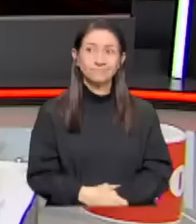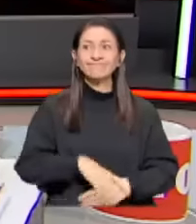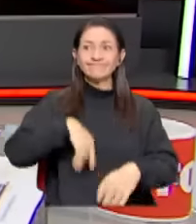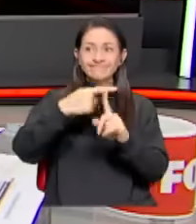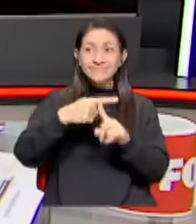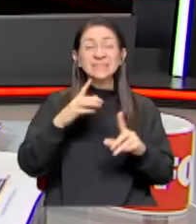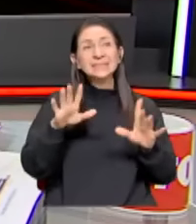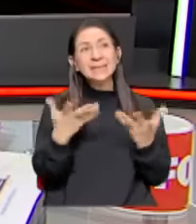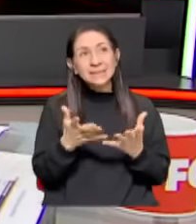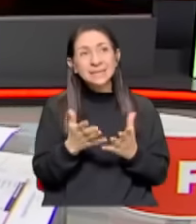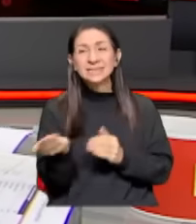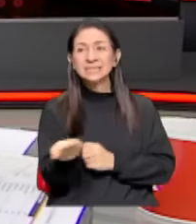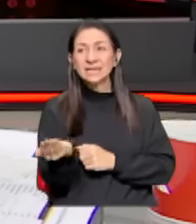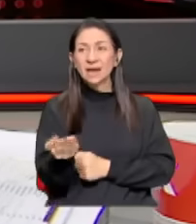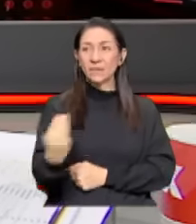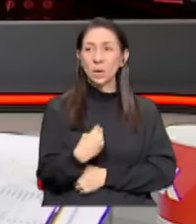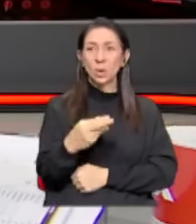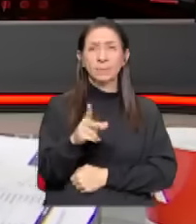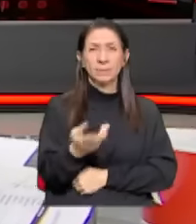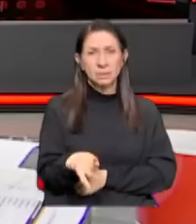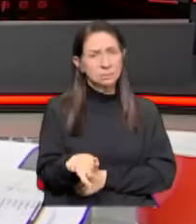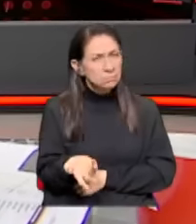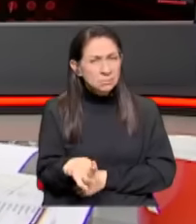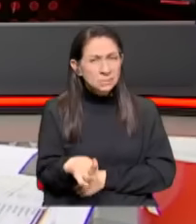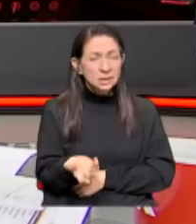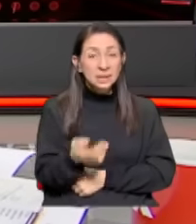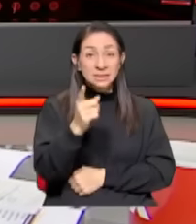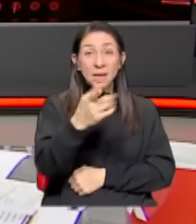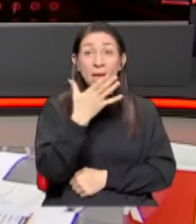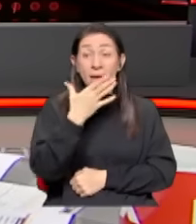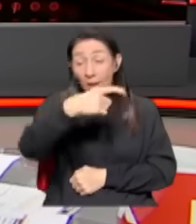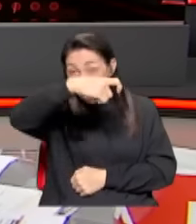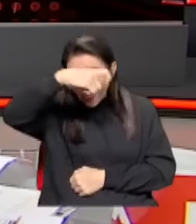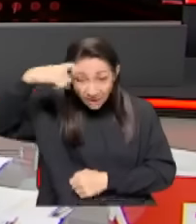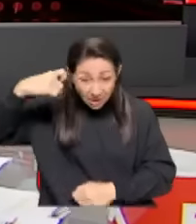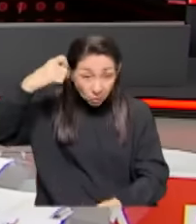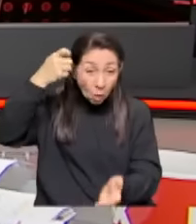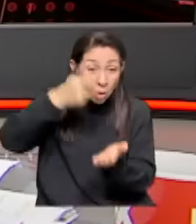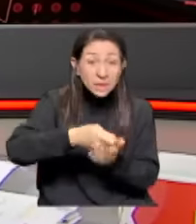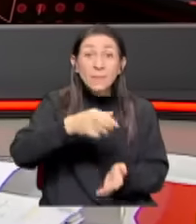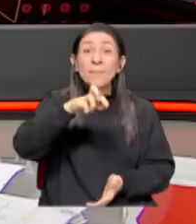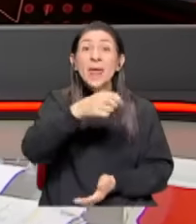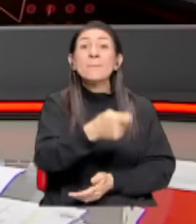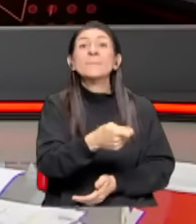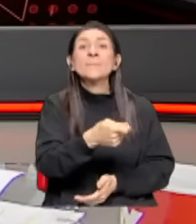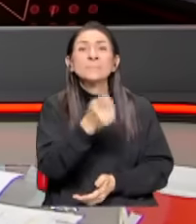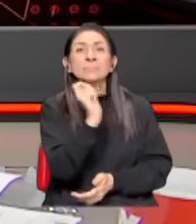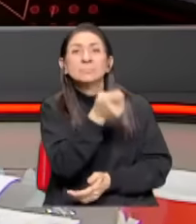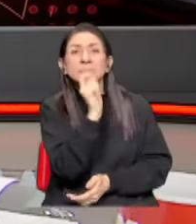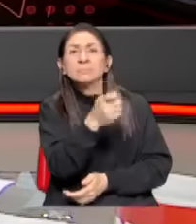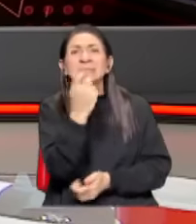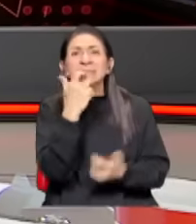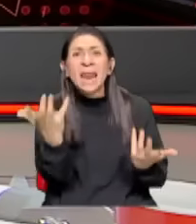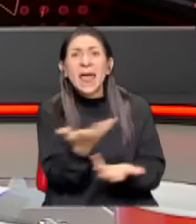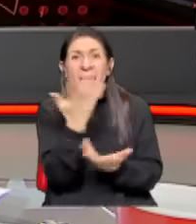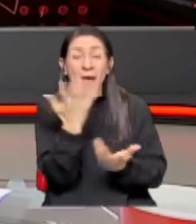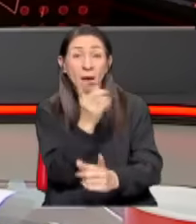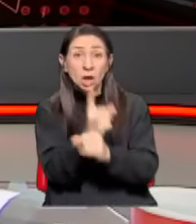Üstelik sanki sadaka veriyorlar. Sizin emeklerinizin ödediğiniz primlerin karşılığıdır bu.